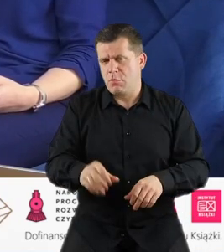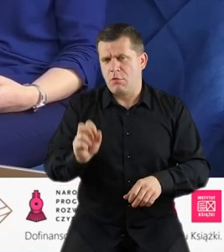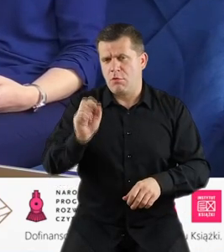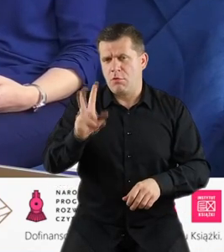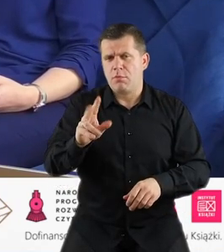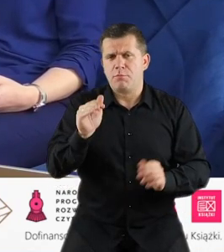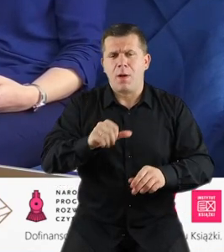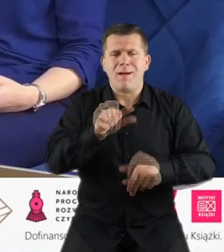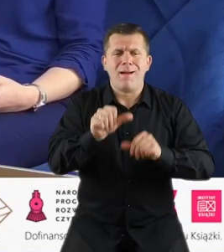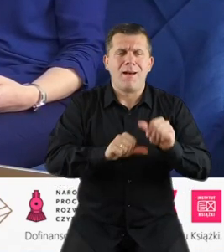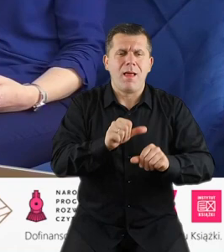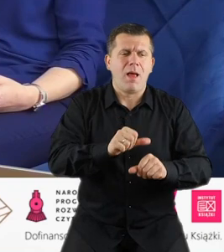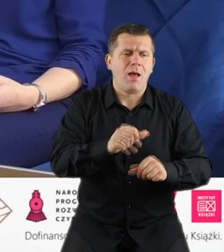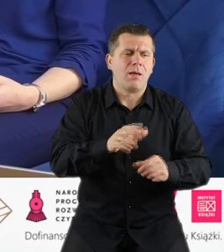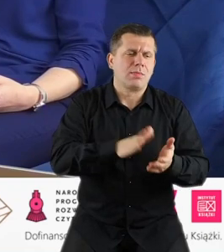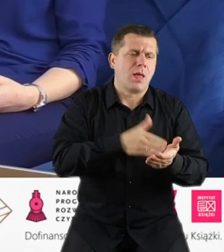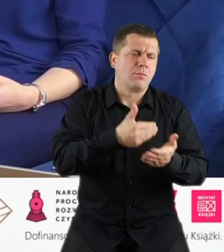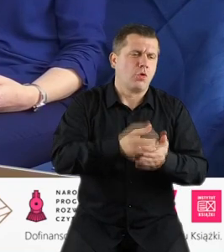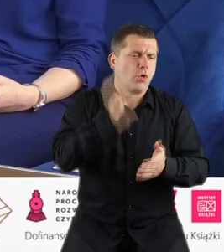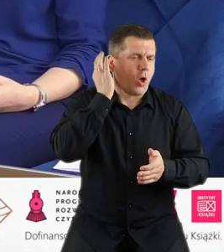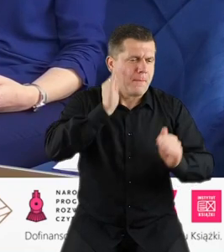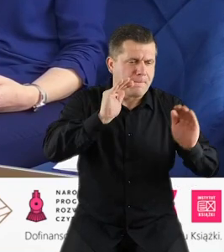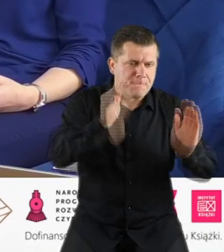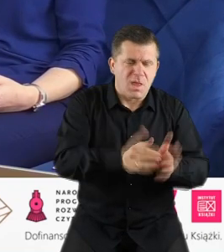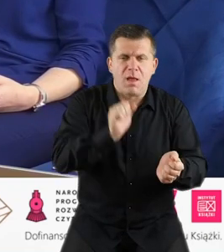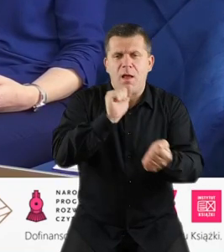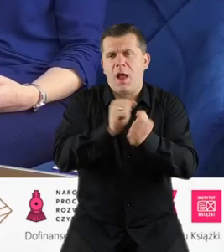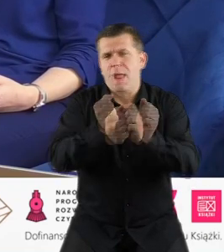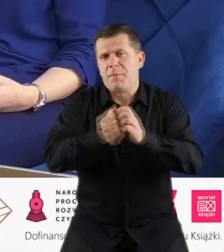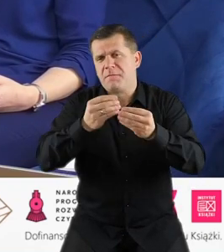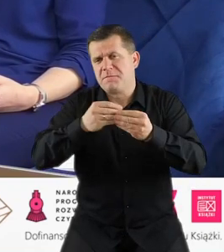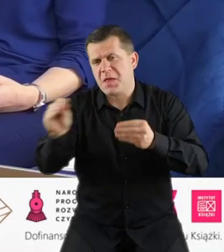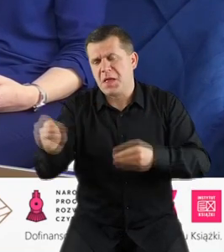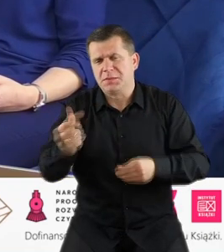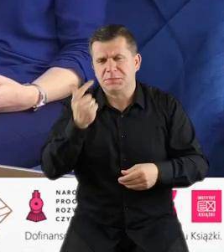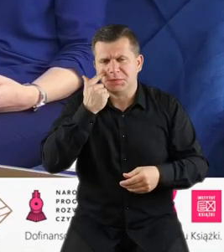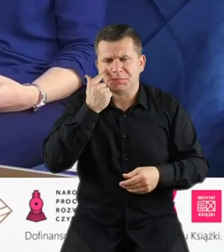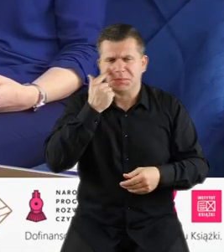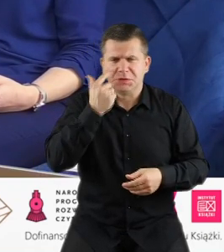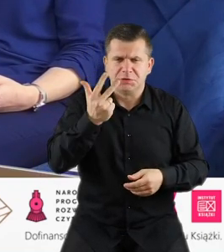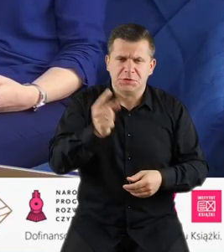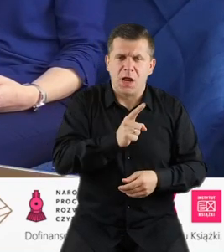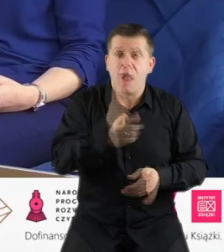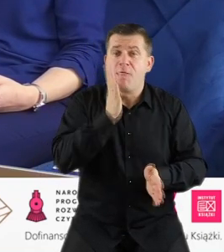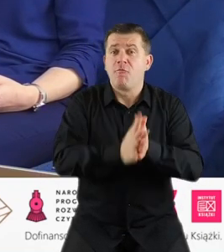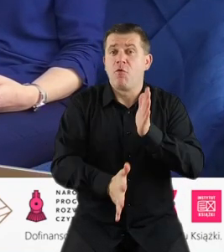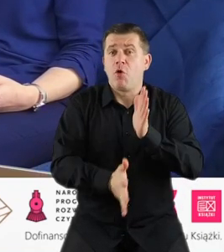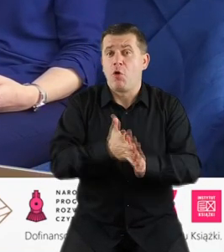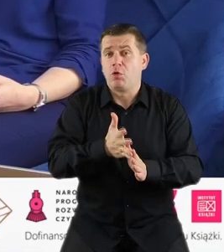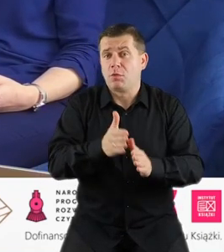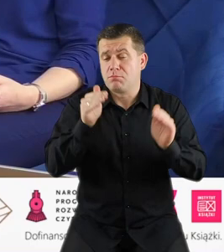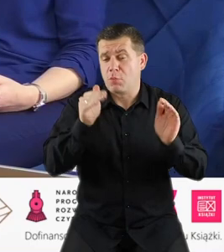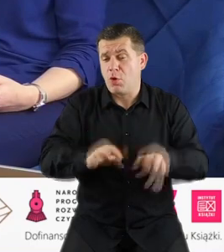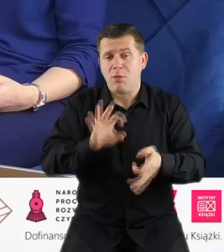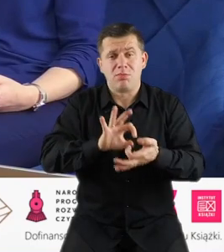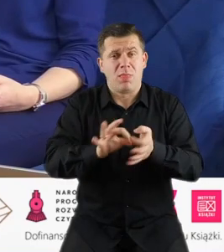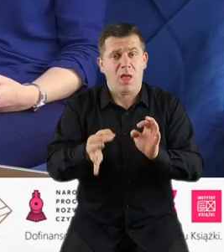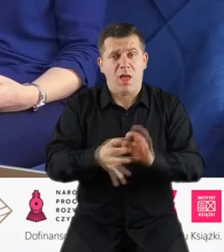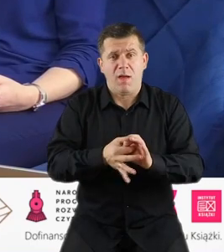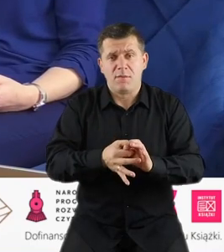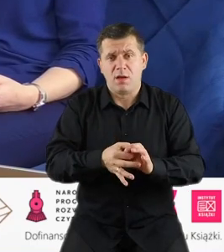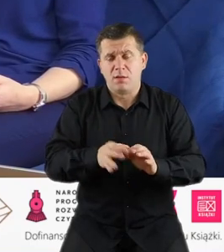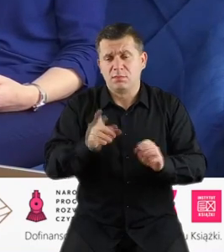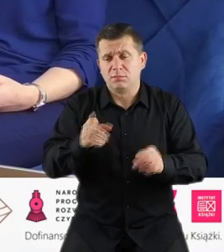mogą być takie lata, że kobiet jest mniej albo więcej, o kilka procent, 2-3. jak była wojna, no to może się to zdarzyć nawet